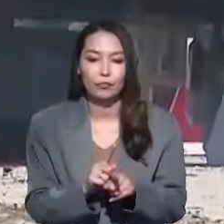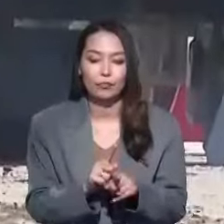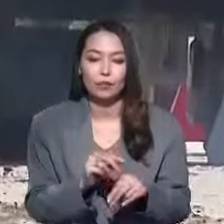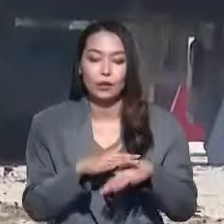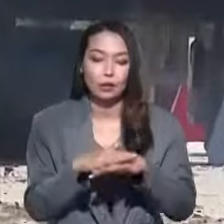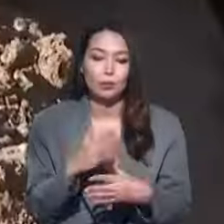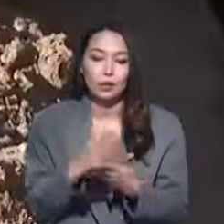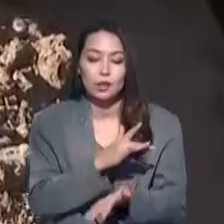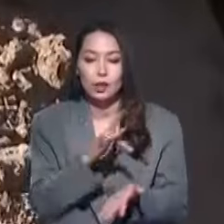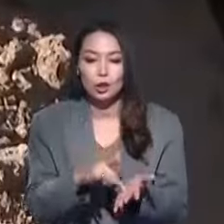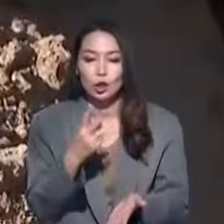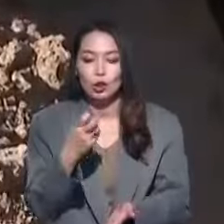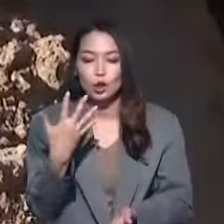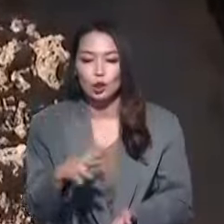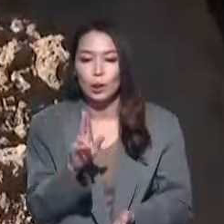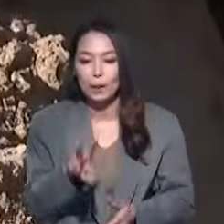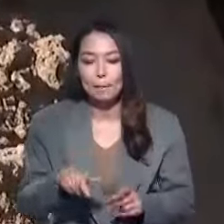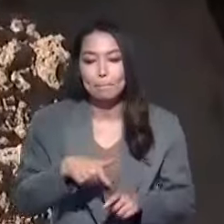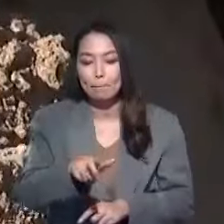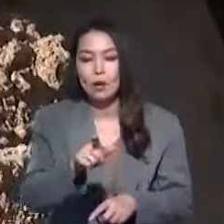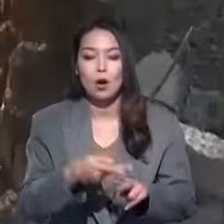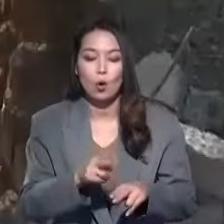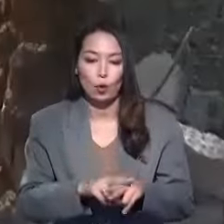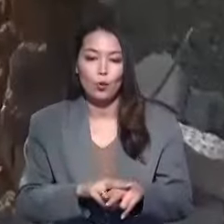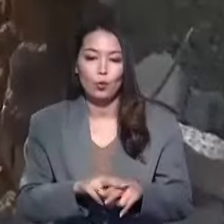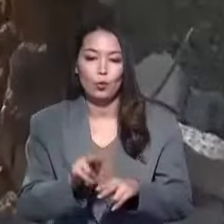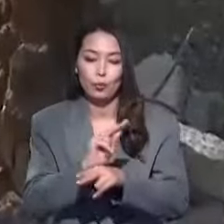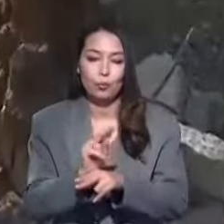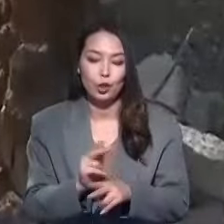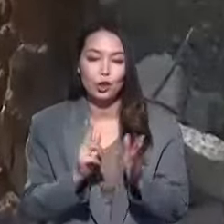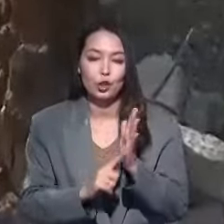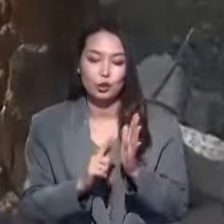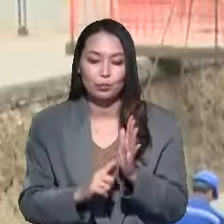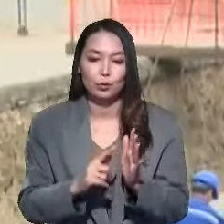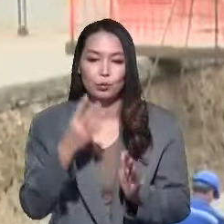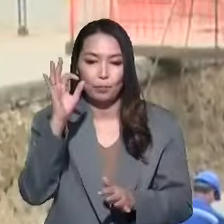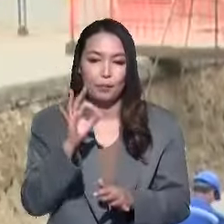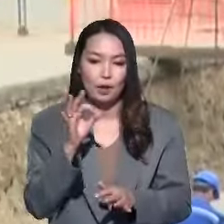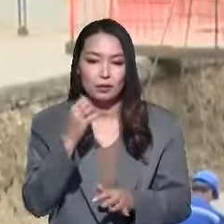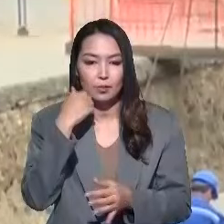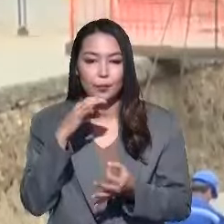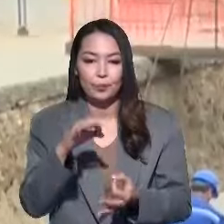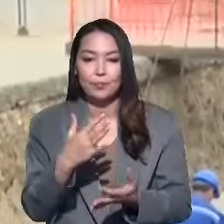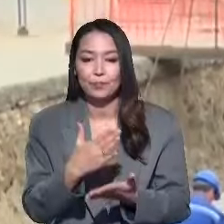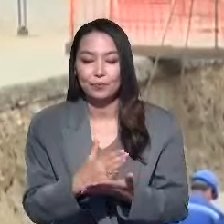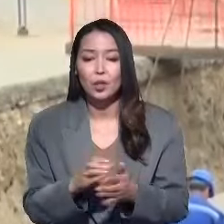Қаладағы 257 шақырым жылу жүйесінің 71% тозып тұр. Трубалар